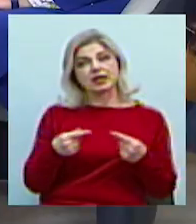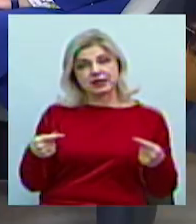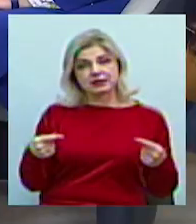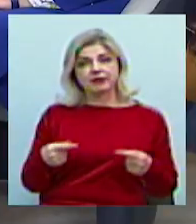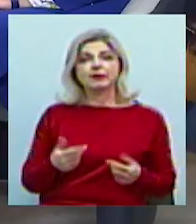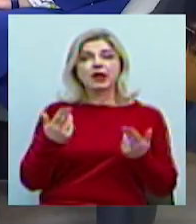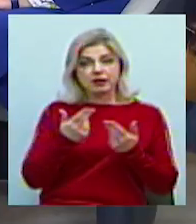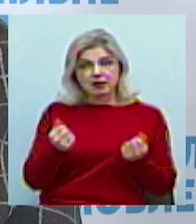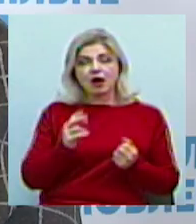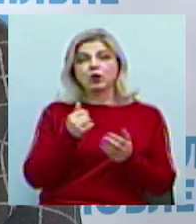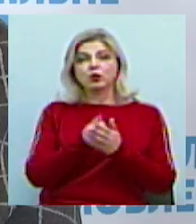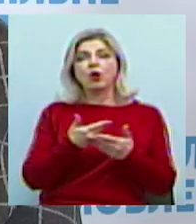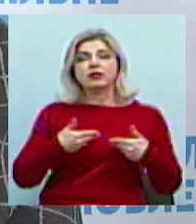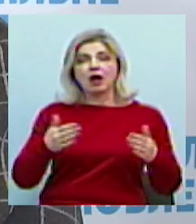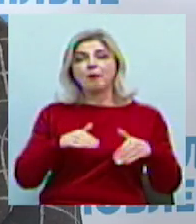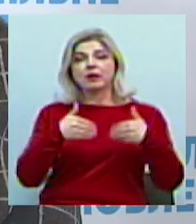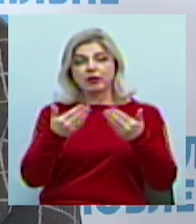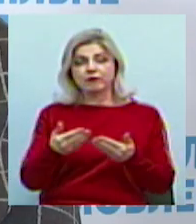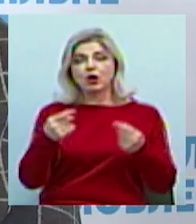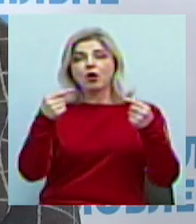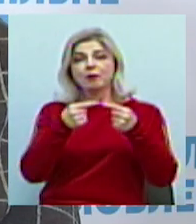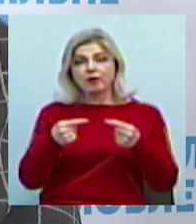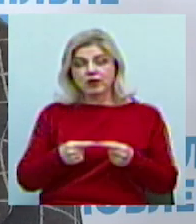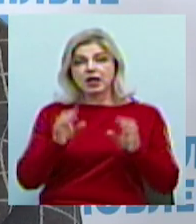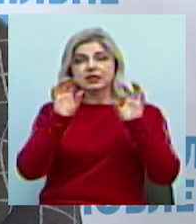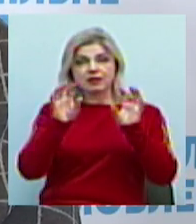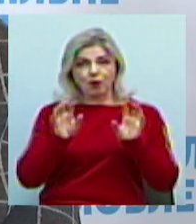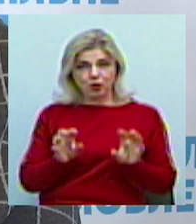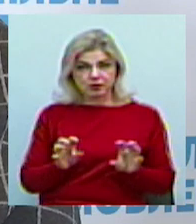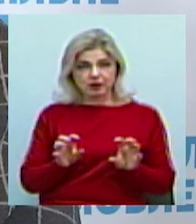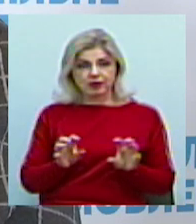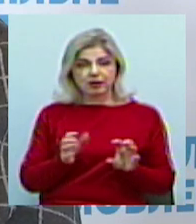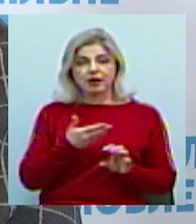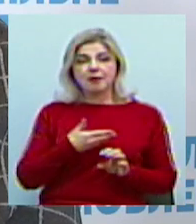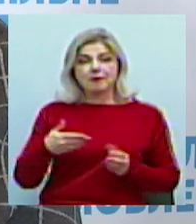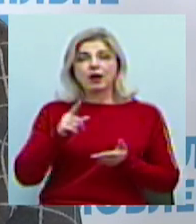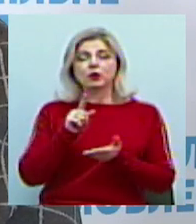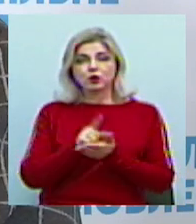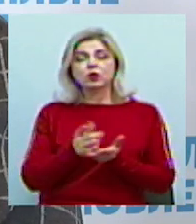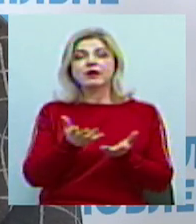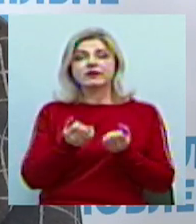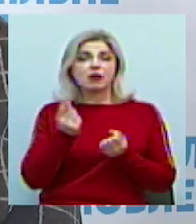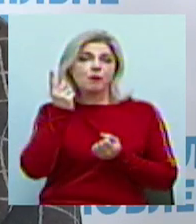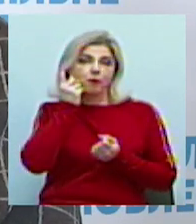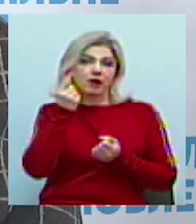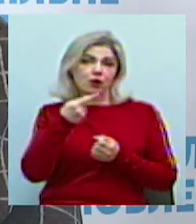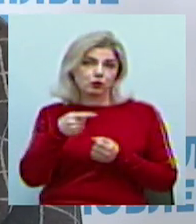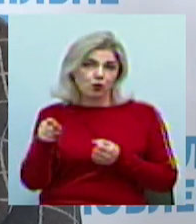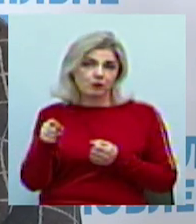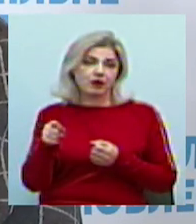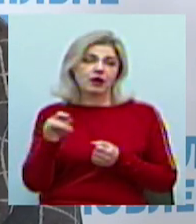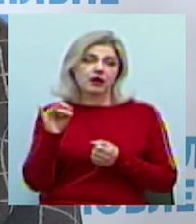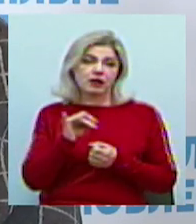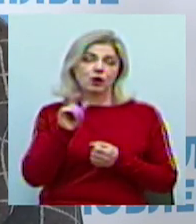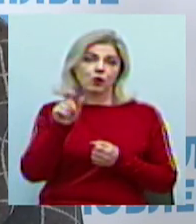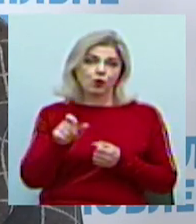ситуації бувають різні, до нас звертаються громадяни, але відповідно до вимог чинного законодавства ми маємо взяти цей мобільний телефон. І окрім того,